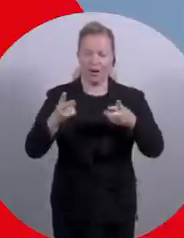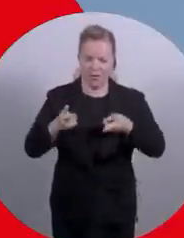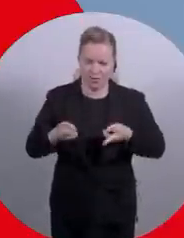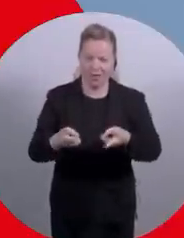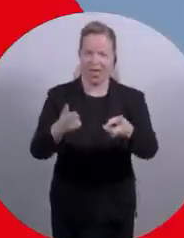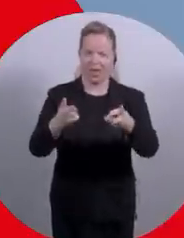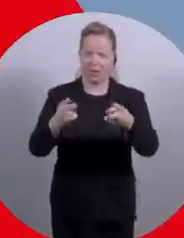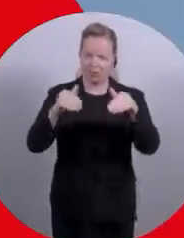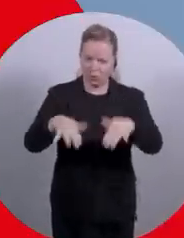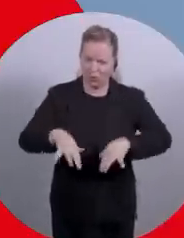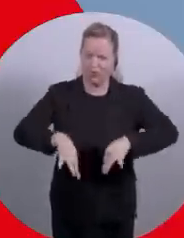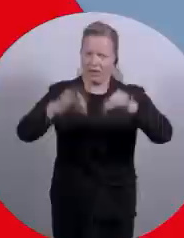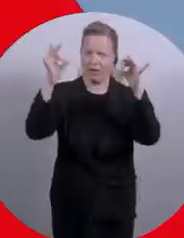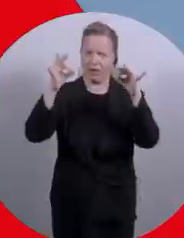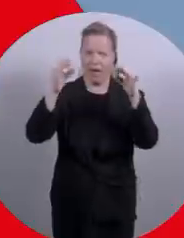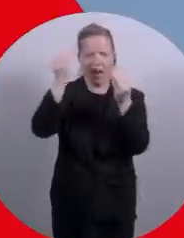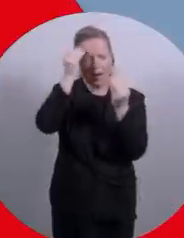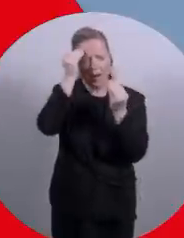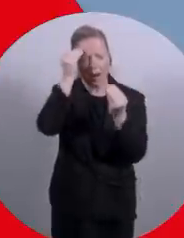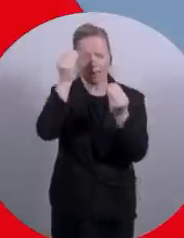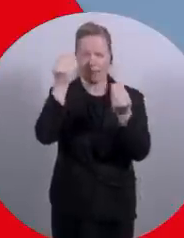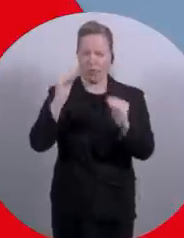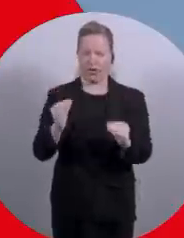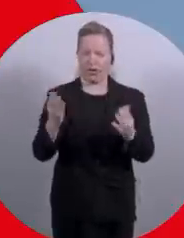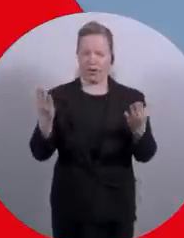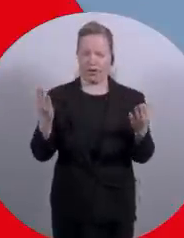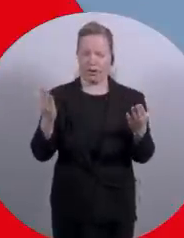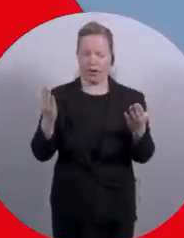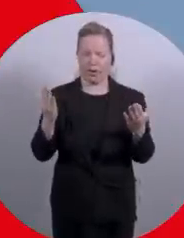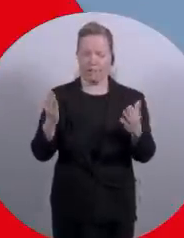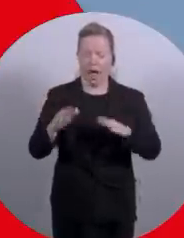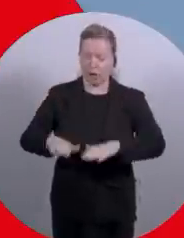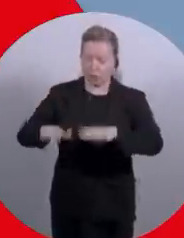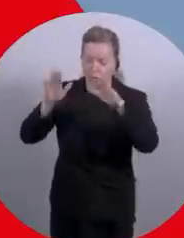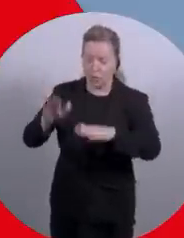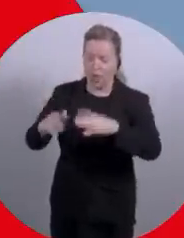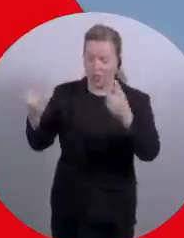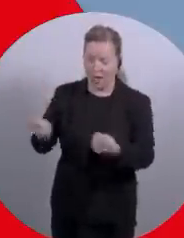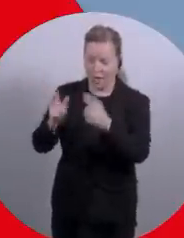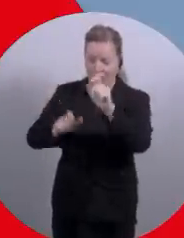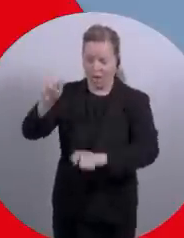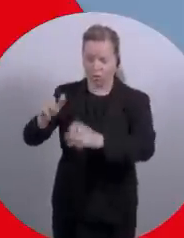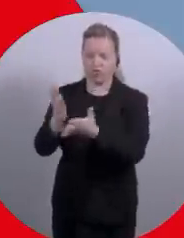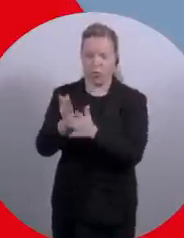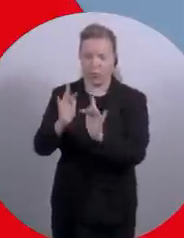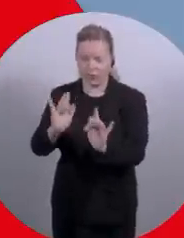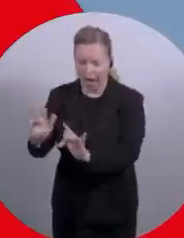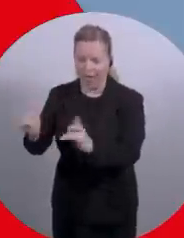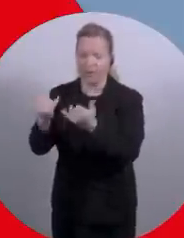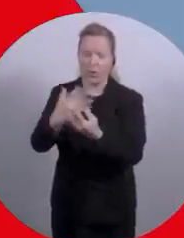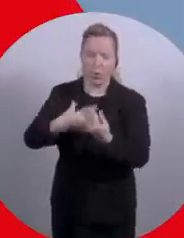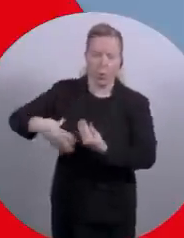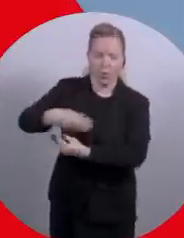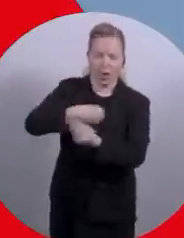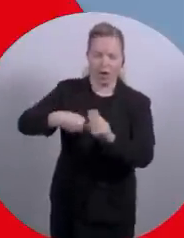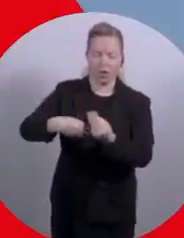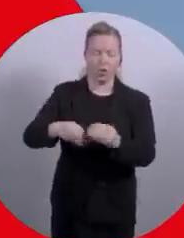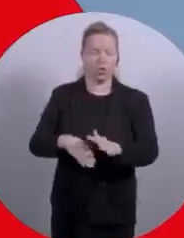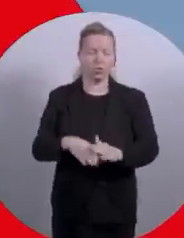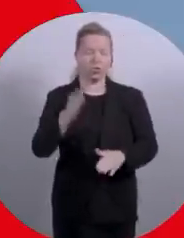glaubwürdig vermitteln können wie wir mit den Asylwerbern die schon hier sind umgehen und wie wir die zukünftigen